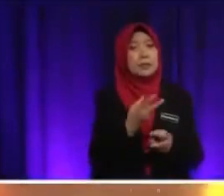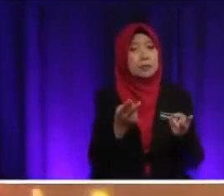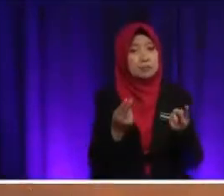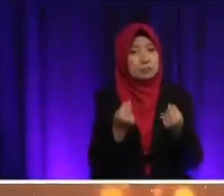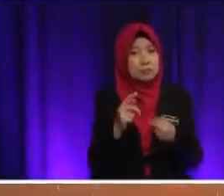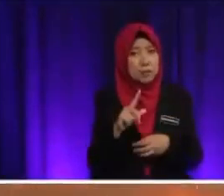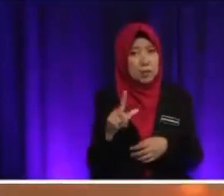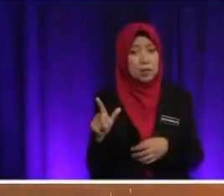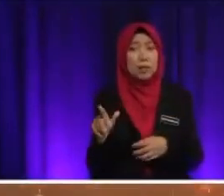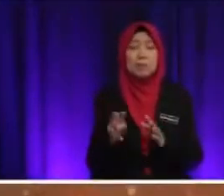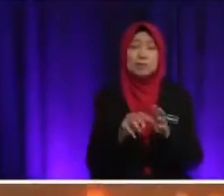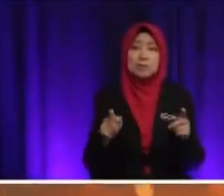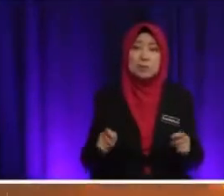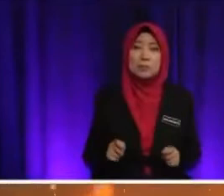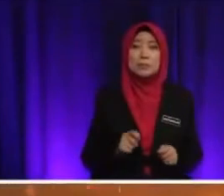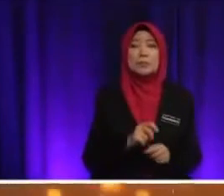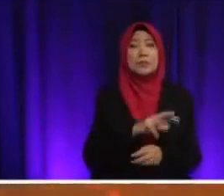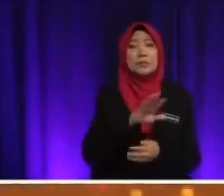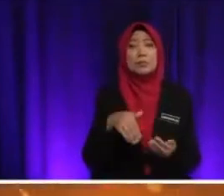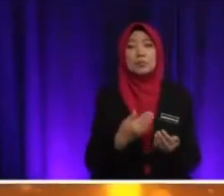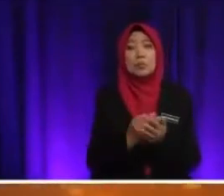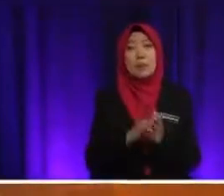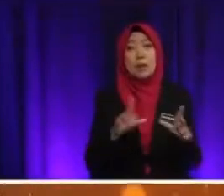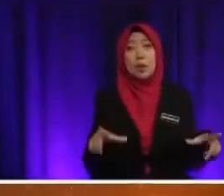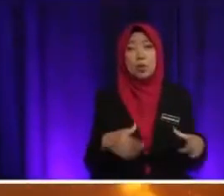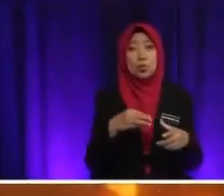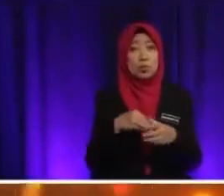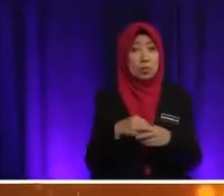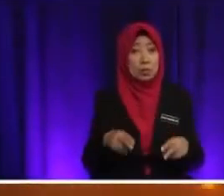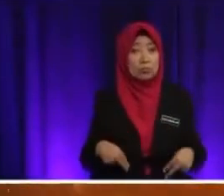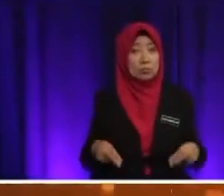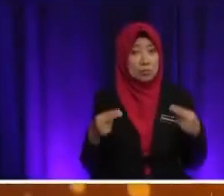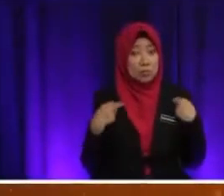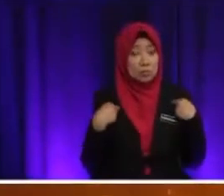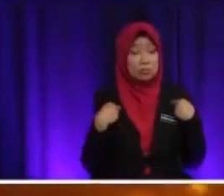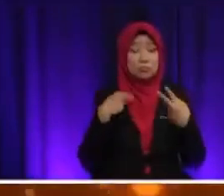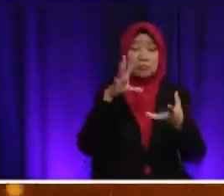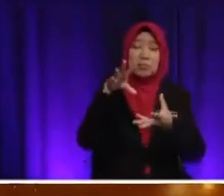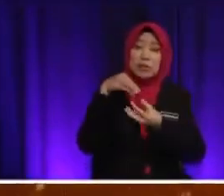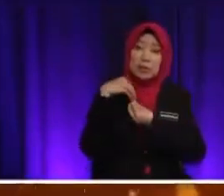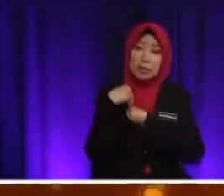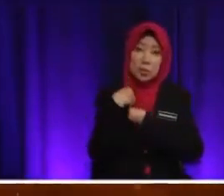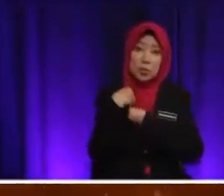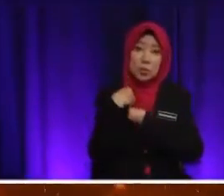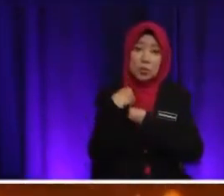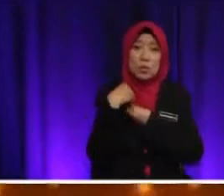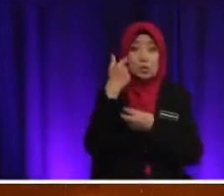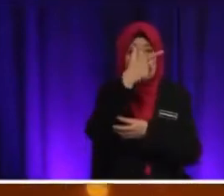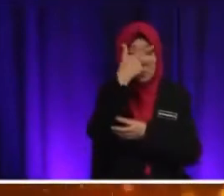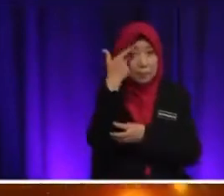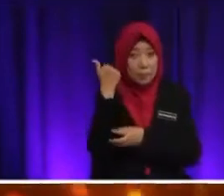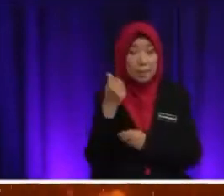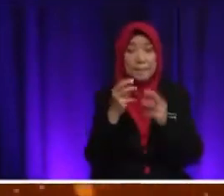kita hendaklah menerima setiap perkara yang berlaku di dalam hidup. Kita terima saja. Sebab tadi redha kan? Betul. Kerana sebagai manusia kita